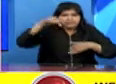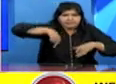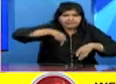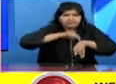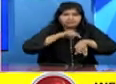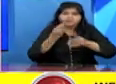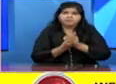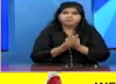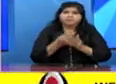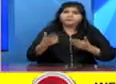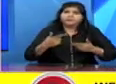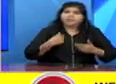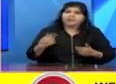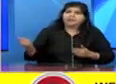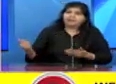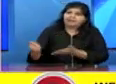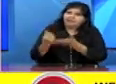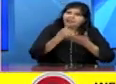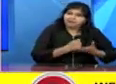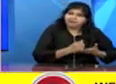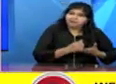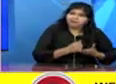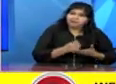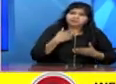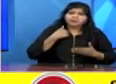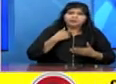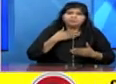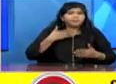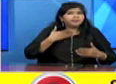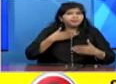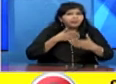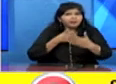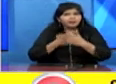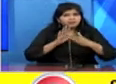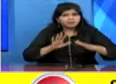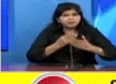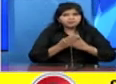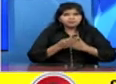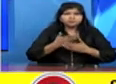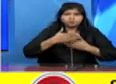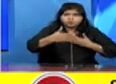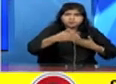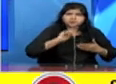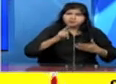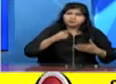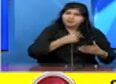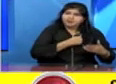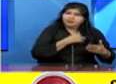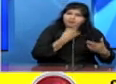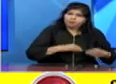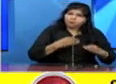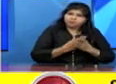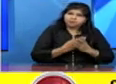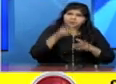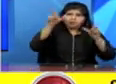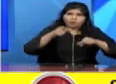में अभी एक दूसरे से सिर्फ सोशल डिस्टेंस बनाकर रखना है, न कि इमोशनल या